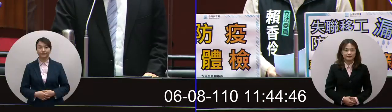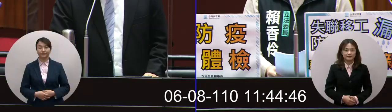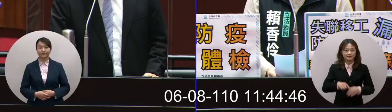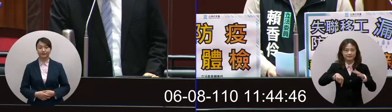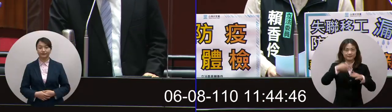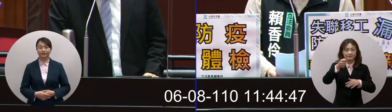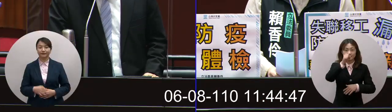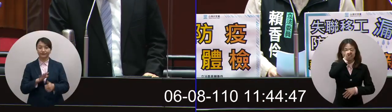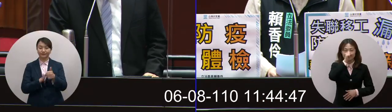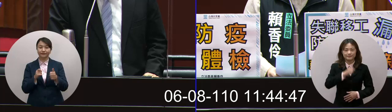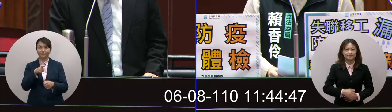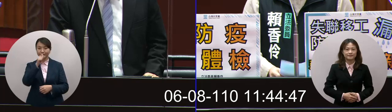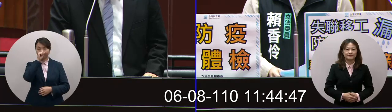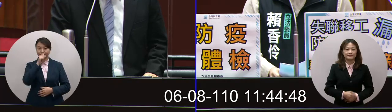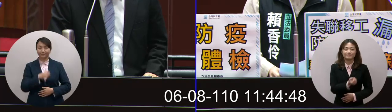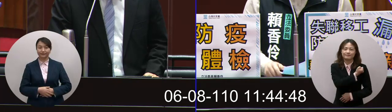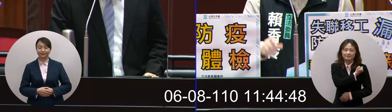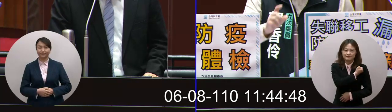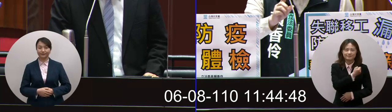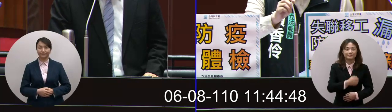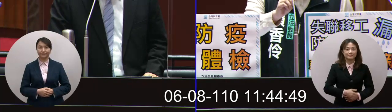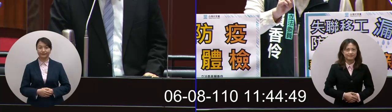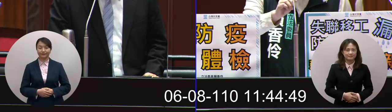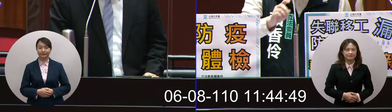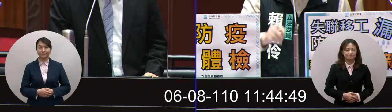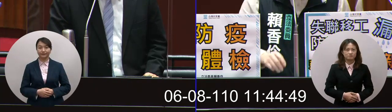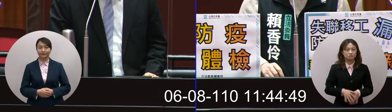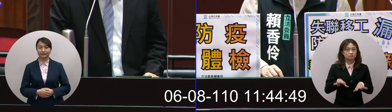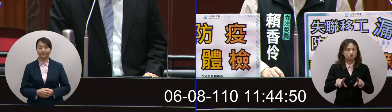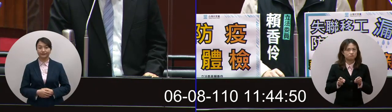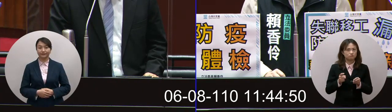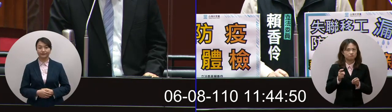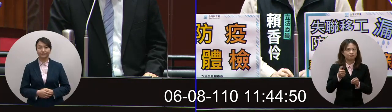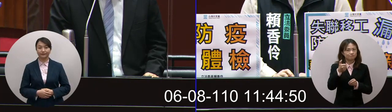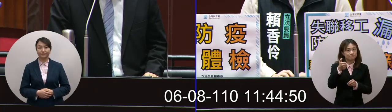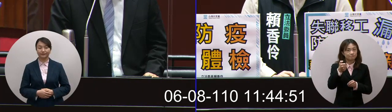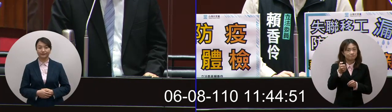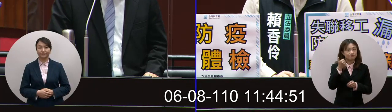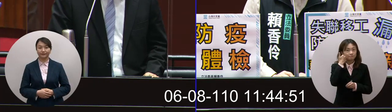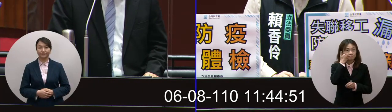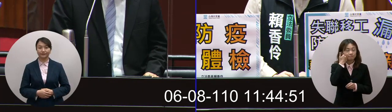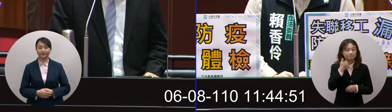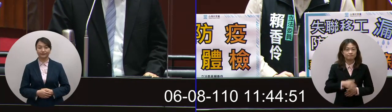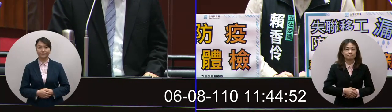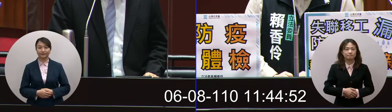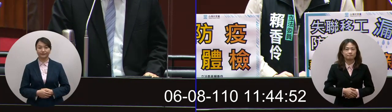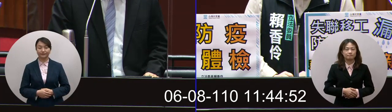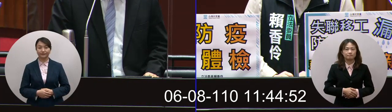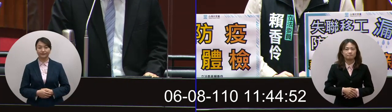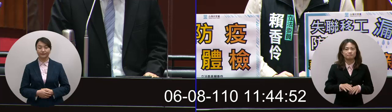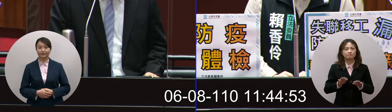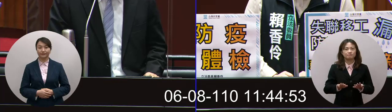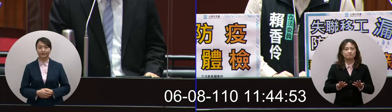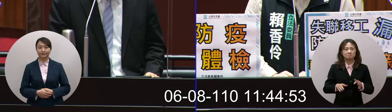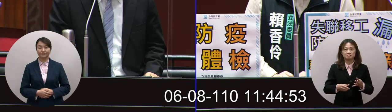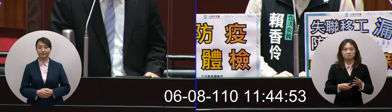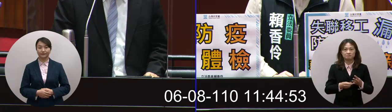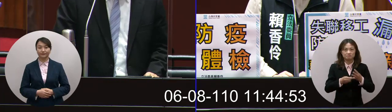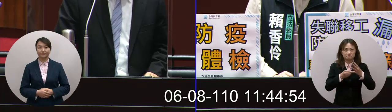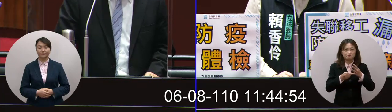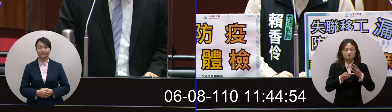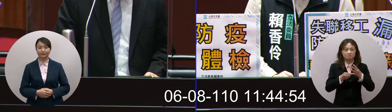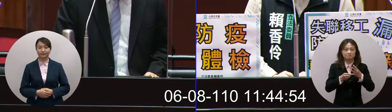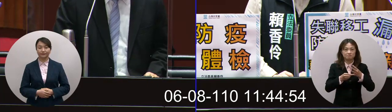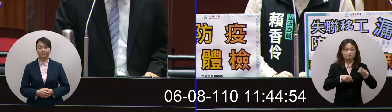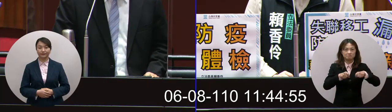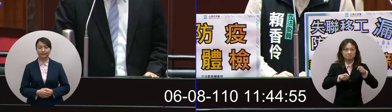院长好。 喂，你好。 辛苦了。我想，我首先要先感谢，在这次的第四次的这个